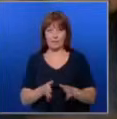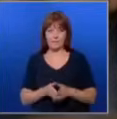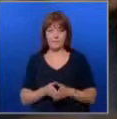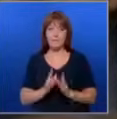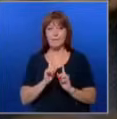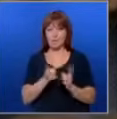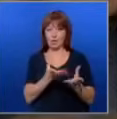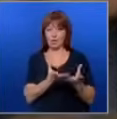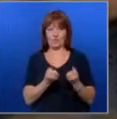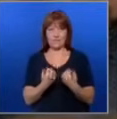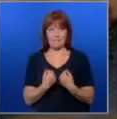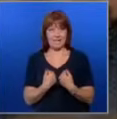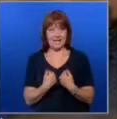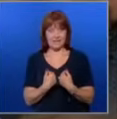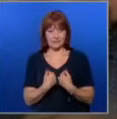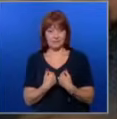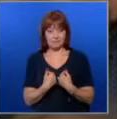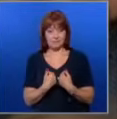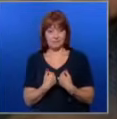Мога да го взема и аз,